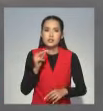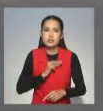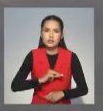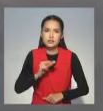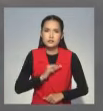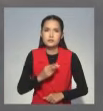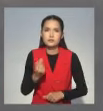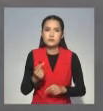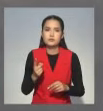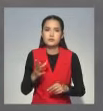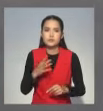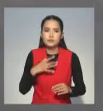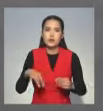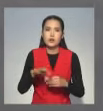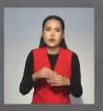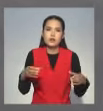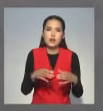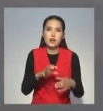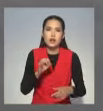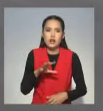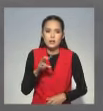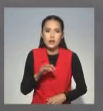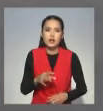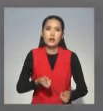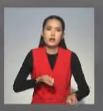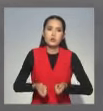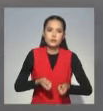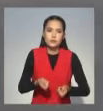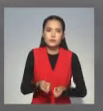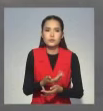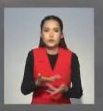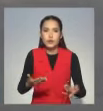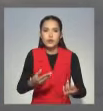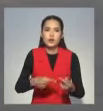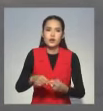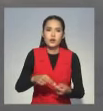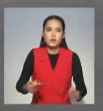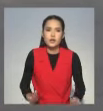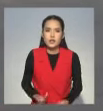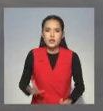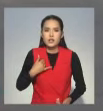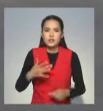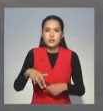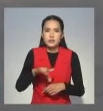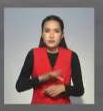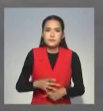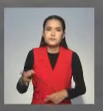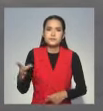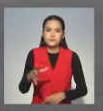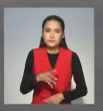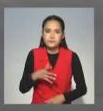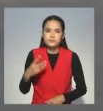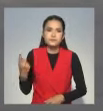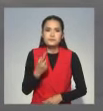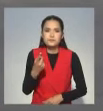ситуации. Члены партии «Аманат», руководители крупных предприятий, жители наших городов и районов с